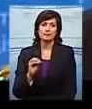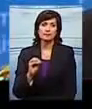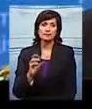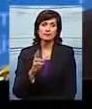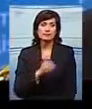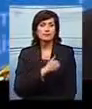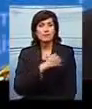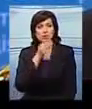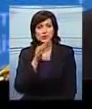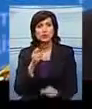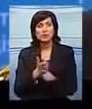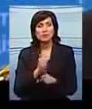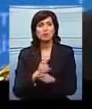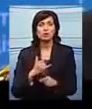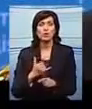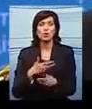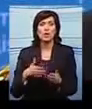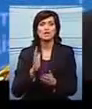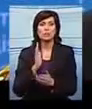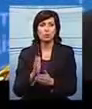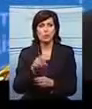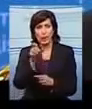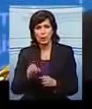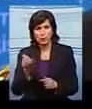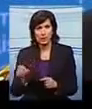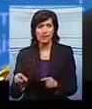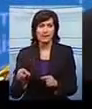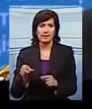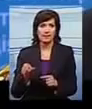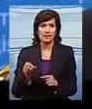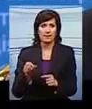Я хочу сказати, чим більше у нас буде людей,